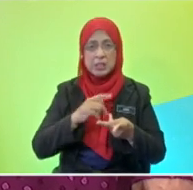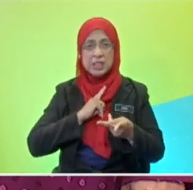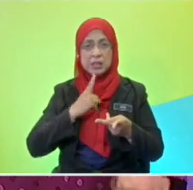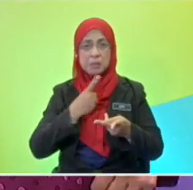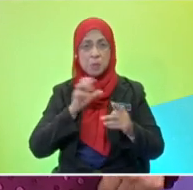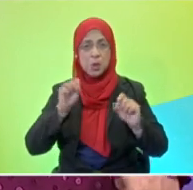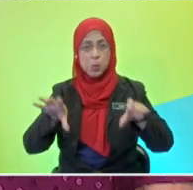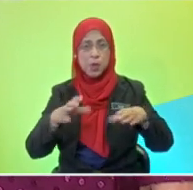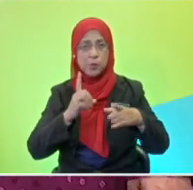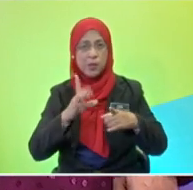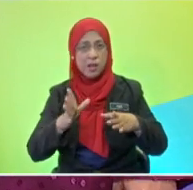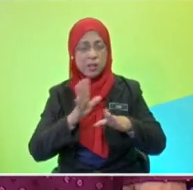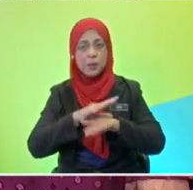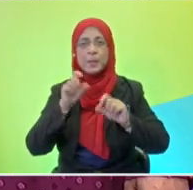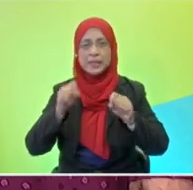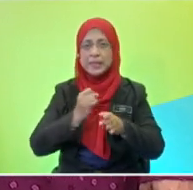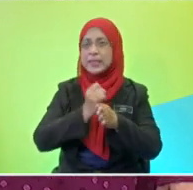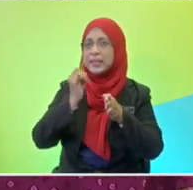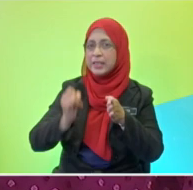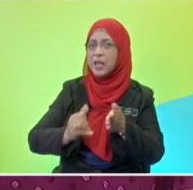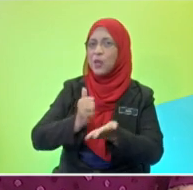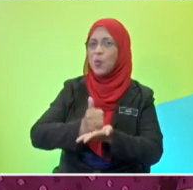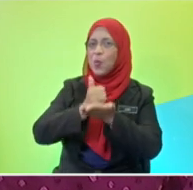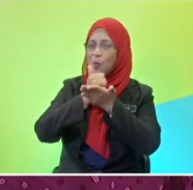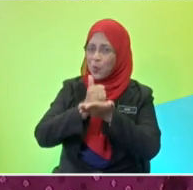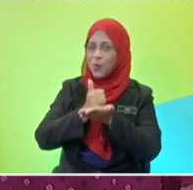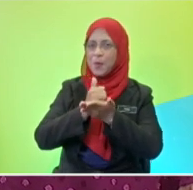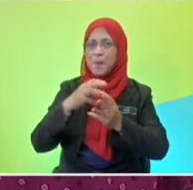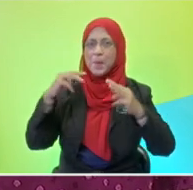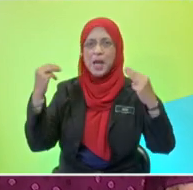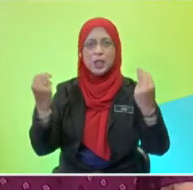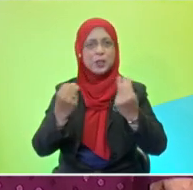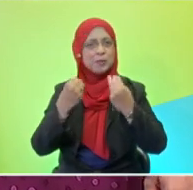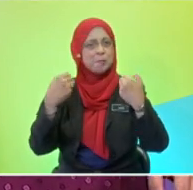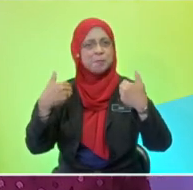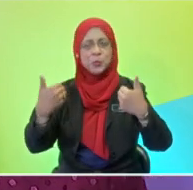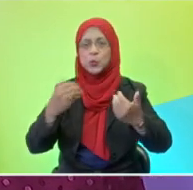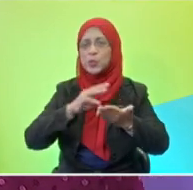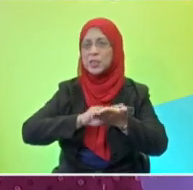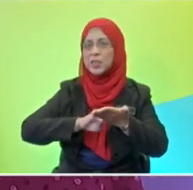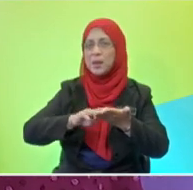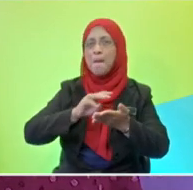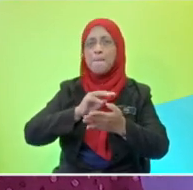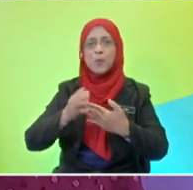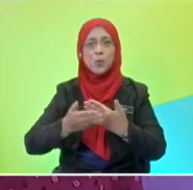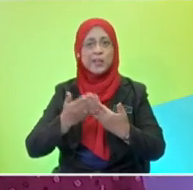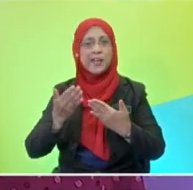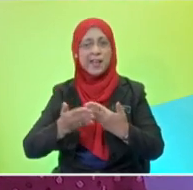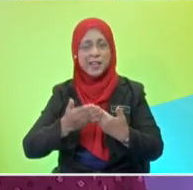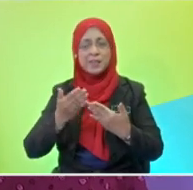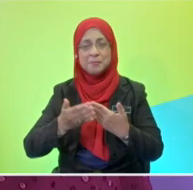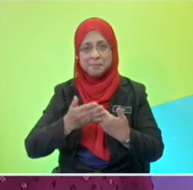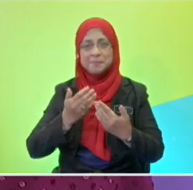Insyaallah akan berjalan lancar kemudian hibun hidup damai dalam sebuah taman tuh kalau dibuat